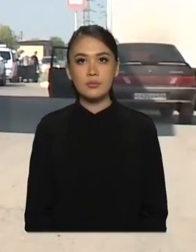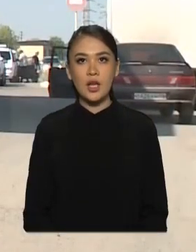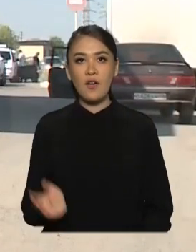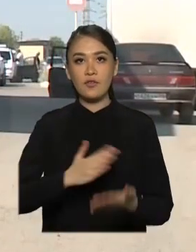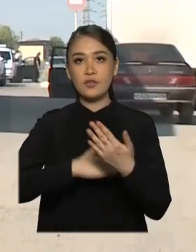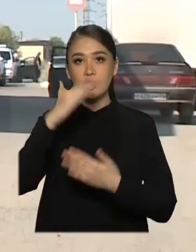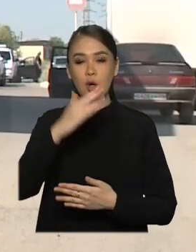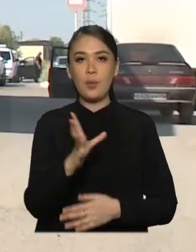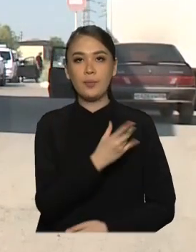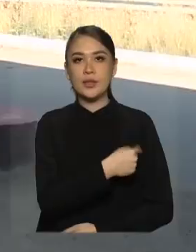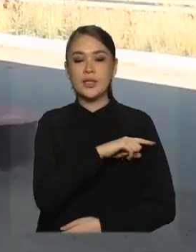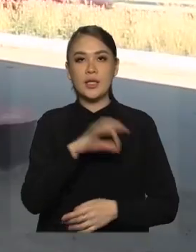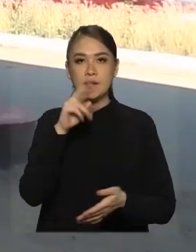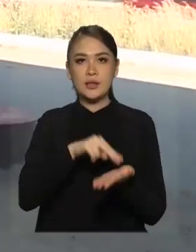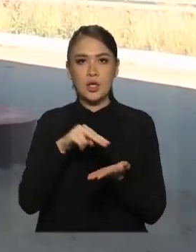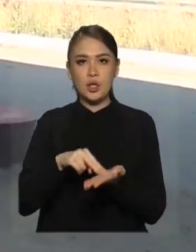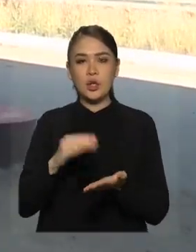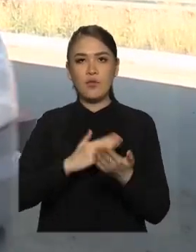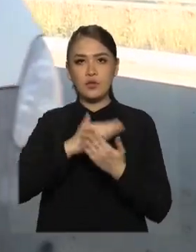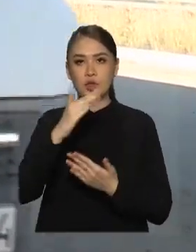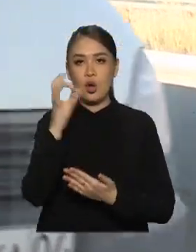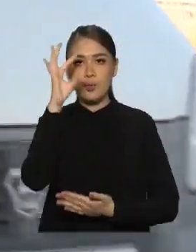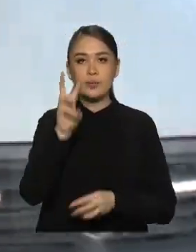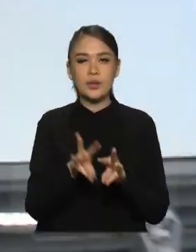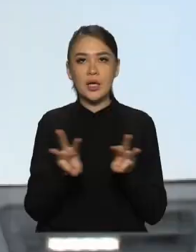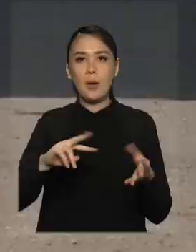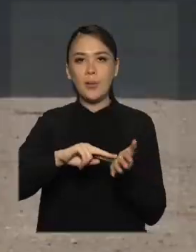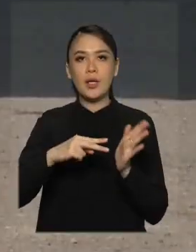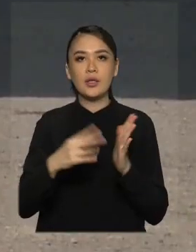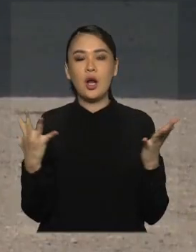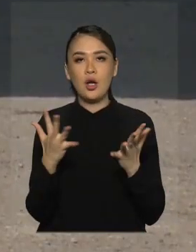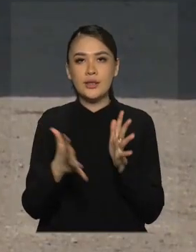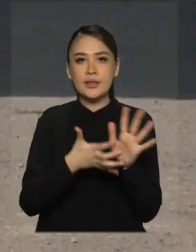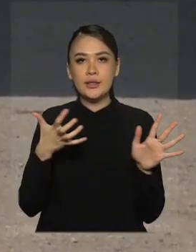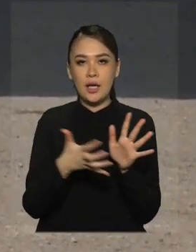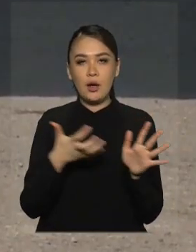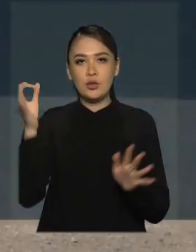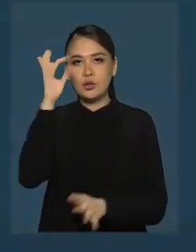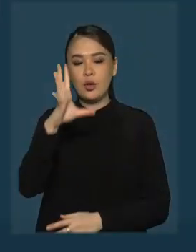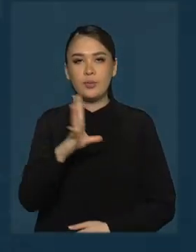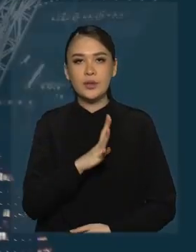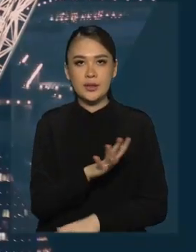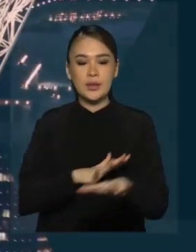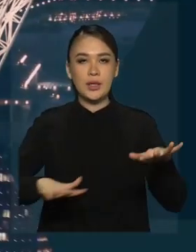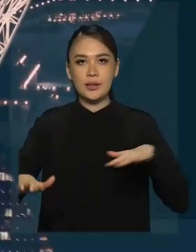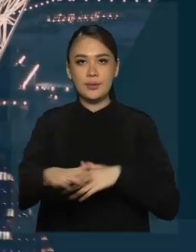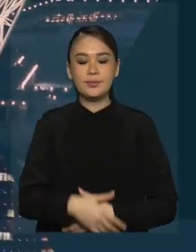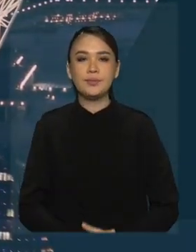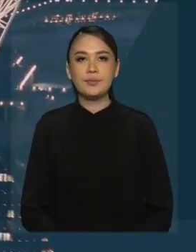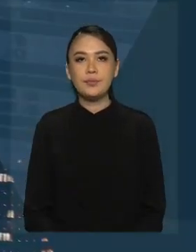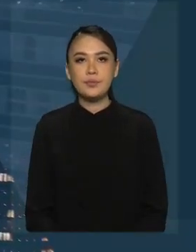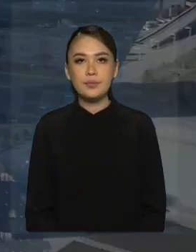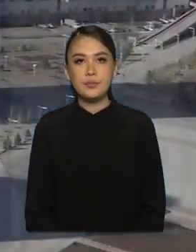Высокими ценами по дефициту. Как в профильном министерстве планируют избежать недостатка дистоплива в стране?